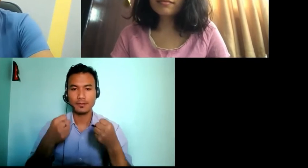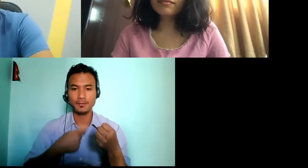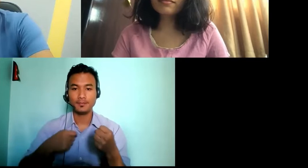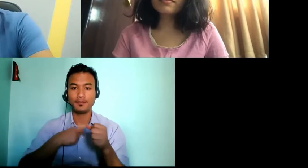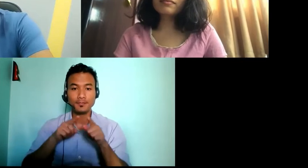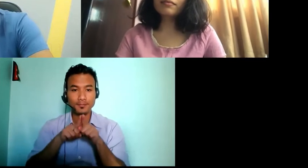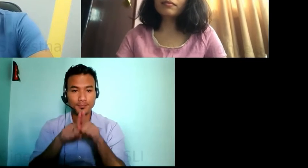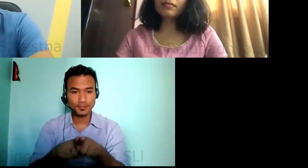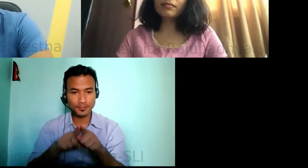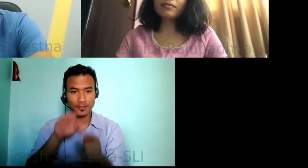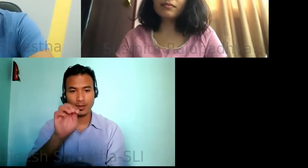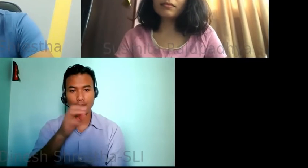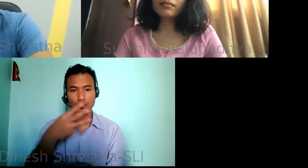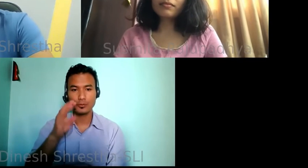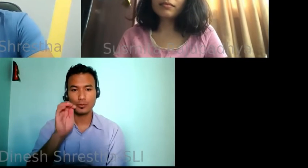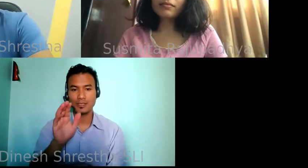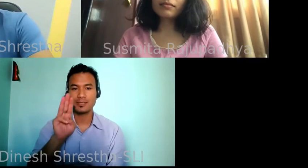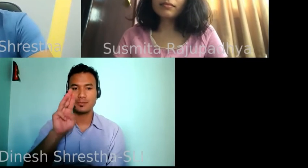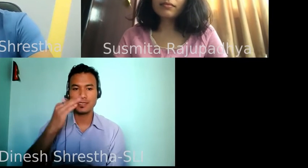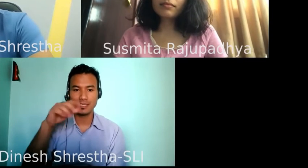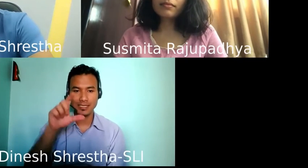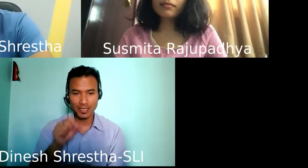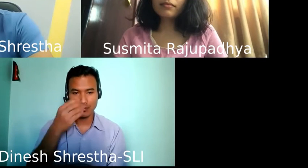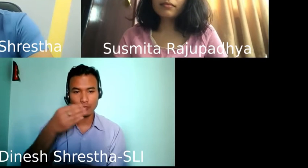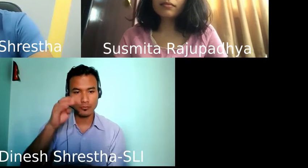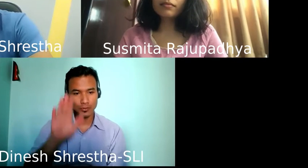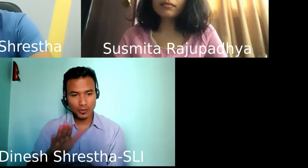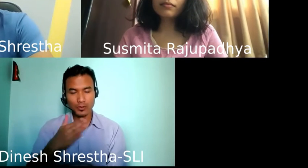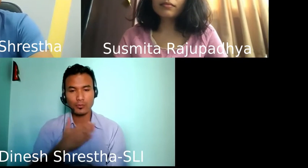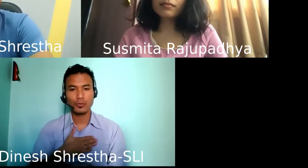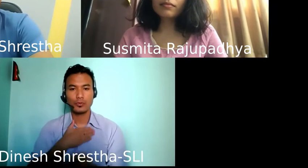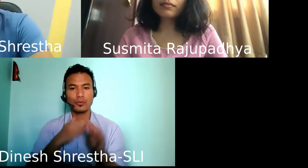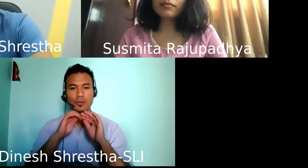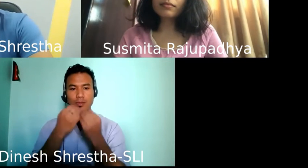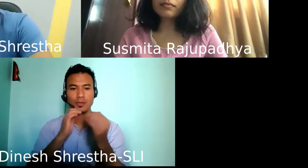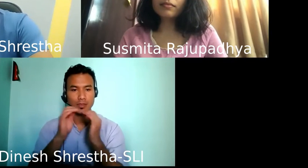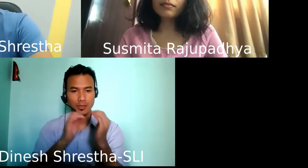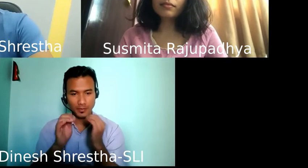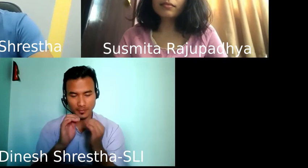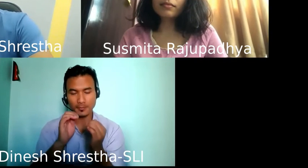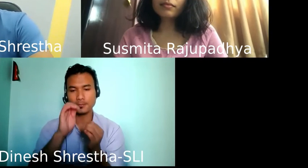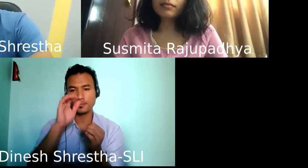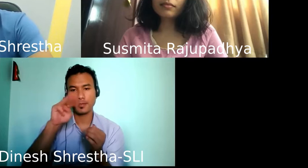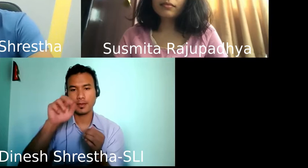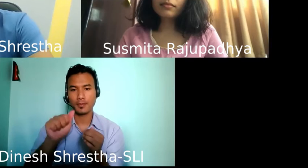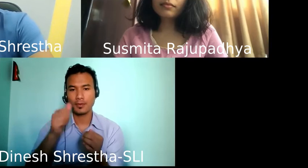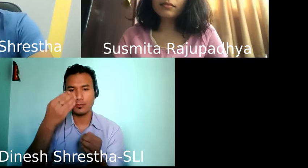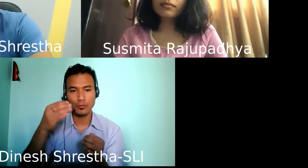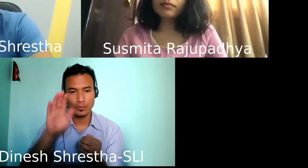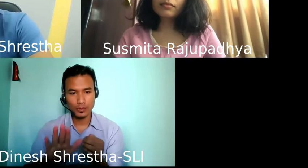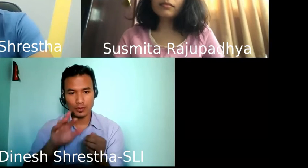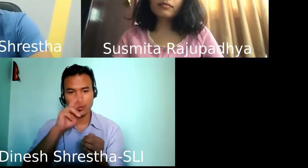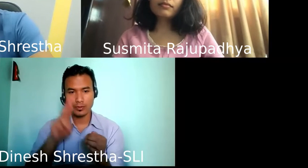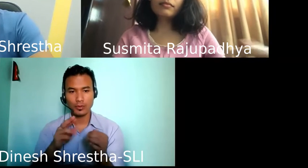हुनुहुन्छ सुस्मिता राजोपाध्याय, उहाँ साइकोसोसियल काउन्सिलर्स, एमए काउन्सिलिङ साइकोलोजी हुनुहुन्छ, र उहाँ